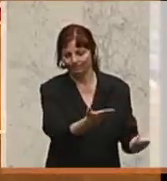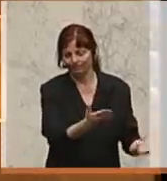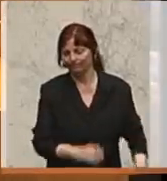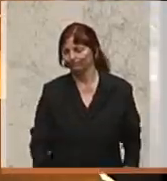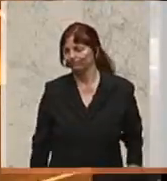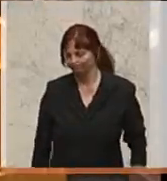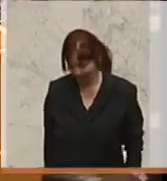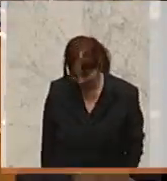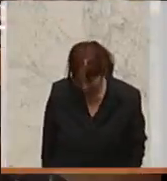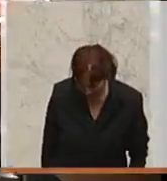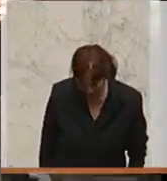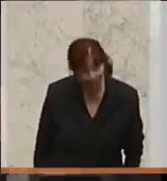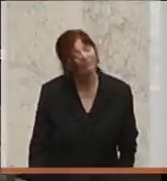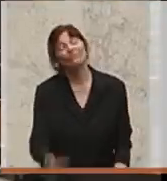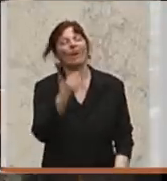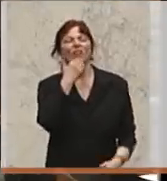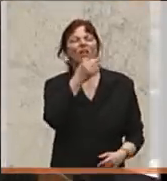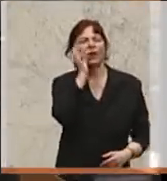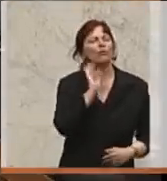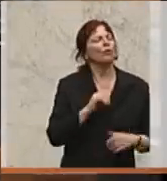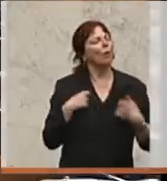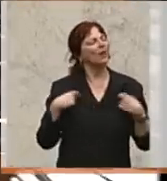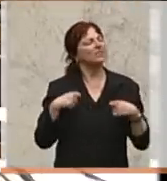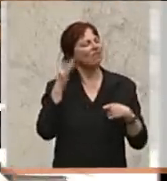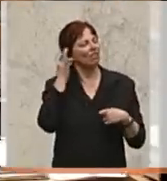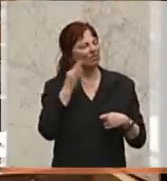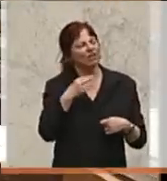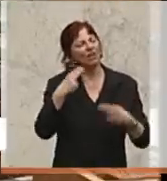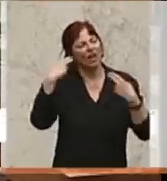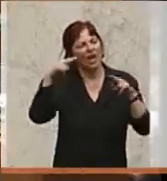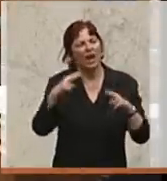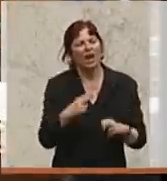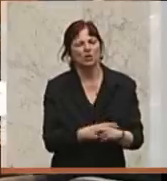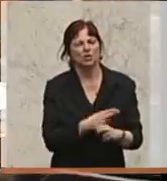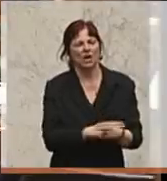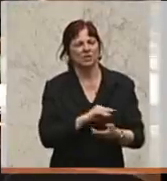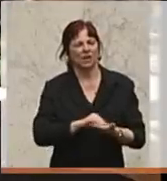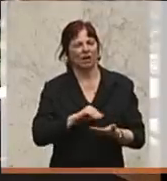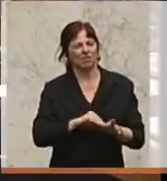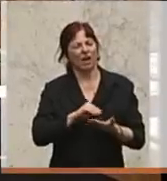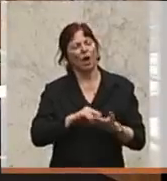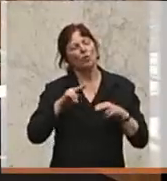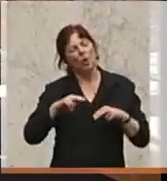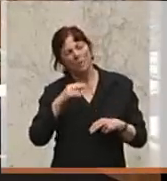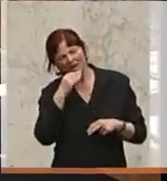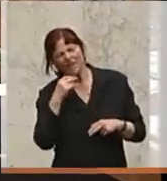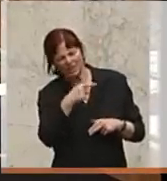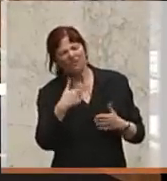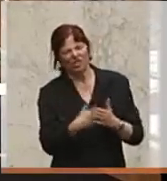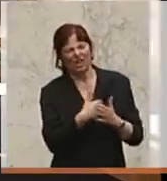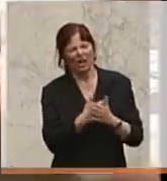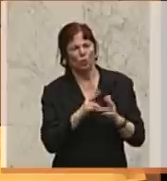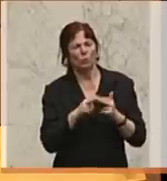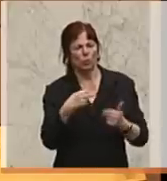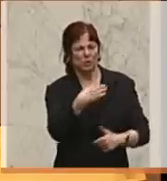Danke, Frau Präsidentin. Herr Staatssekretär, in Vertretung des Herrn Bundeskanzlers, weil an sich ist ja die Anfrage an den Herrn Bundeskanzler gegangen,